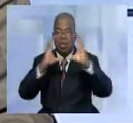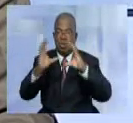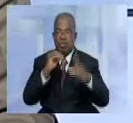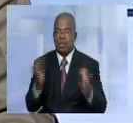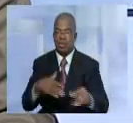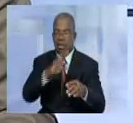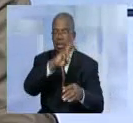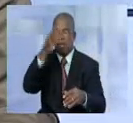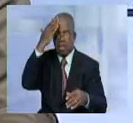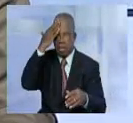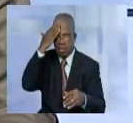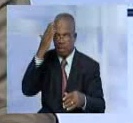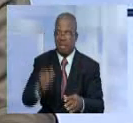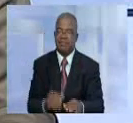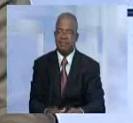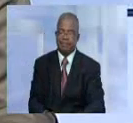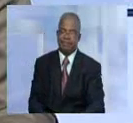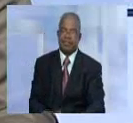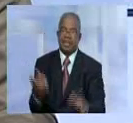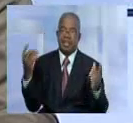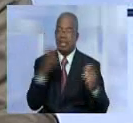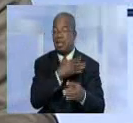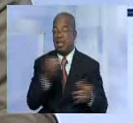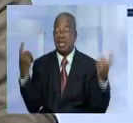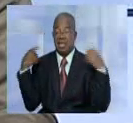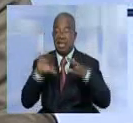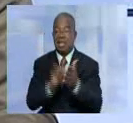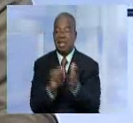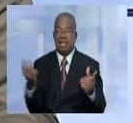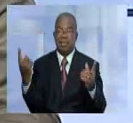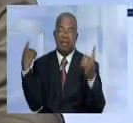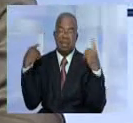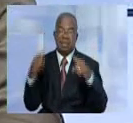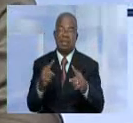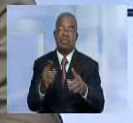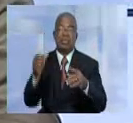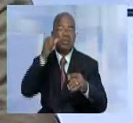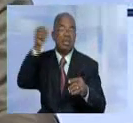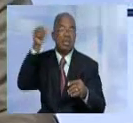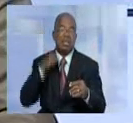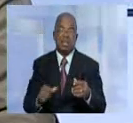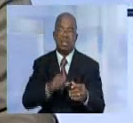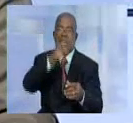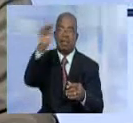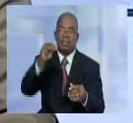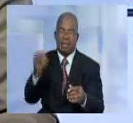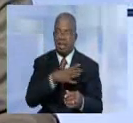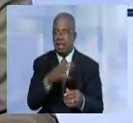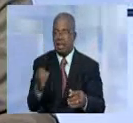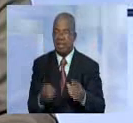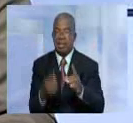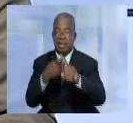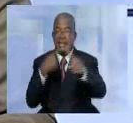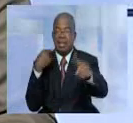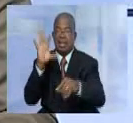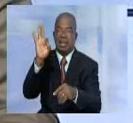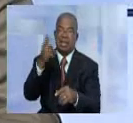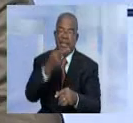des conseillers, cela depuis hier mardi et ce mercredi 8 janvier, également de 9h